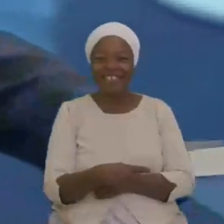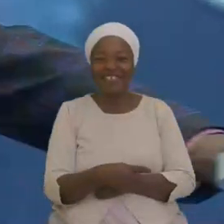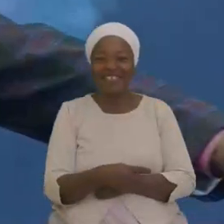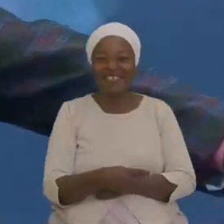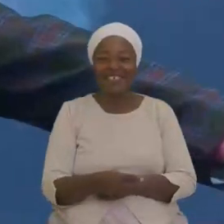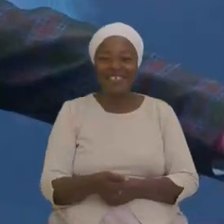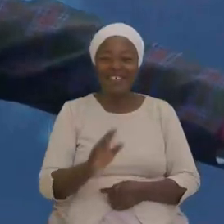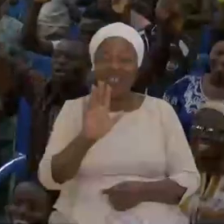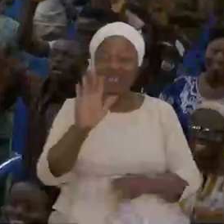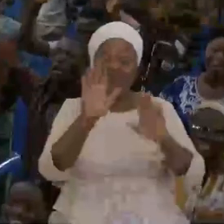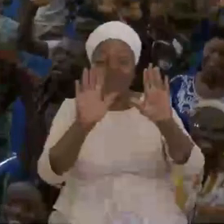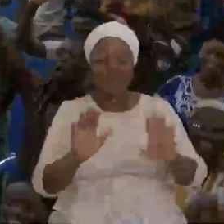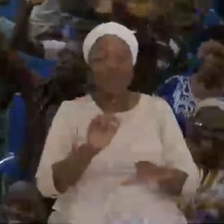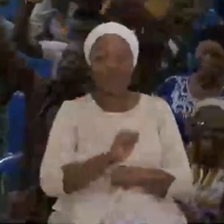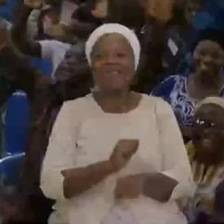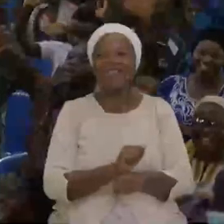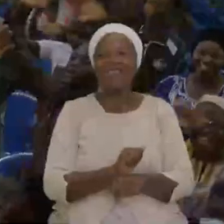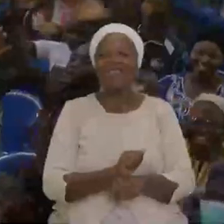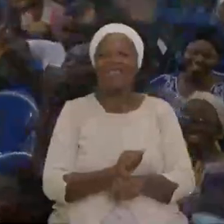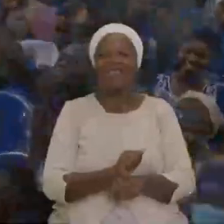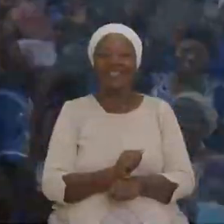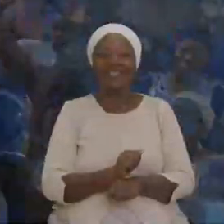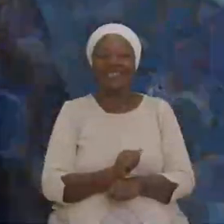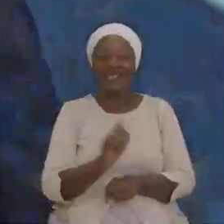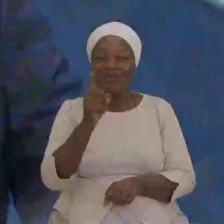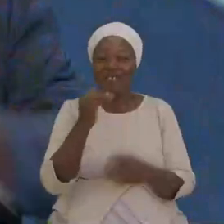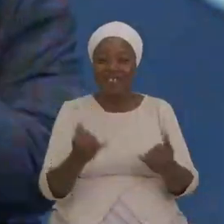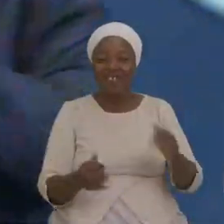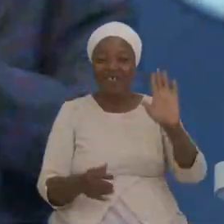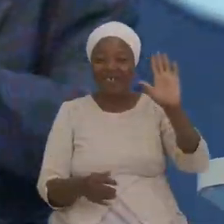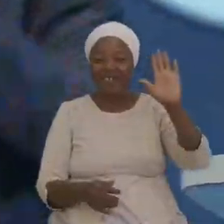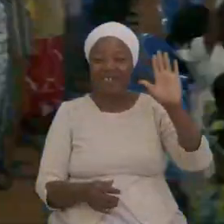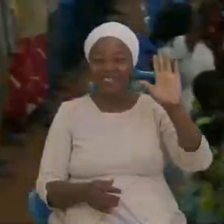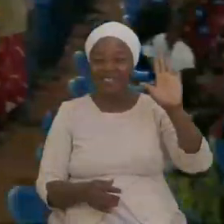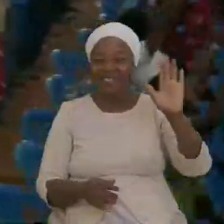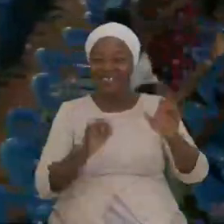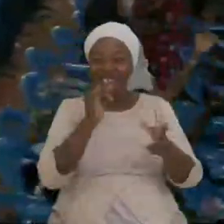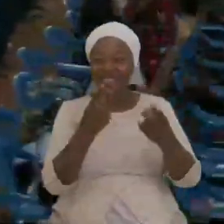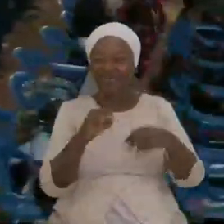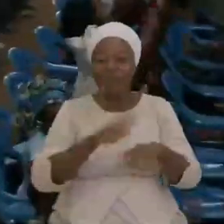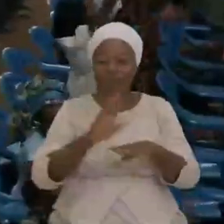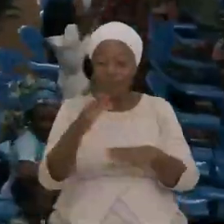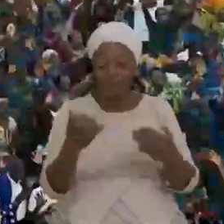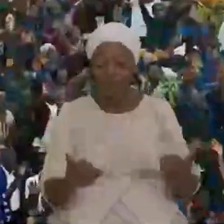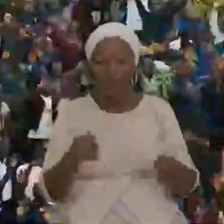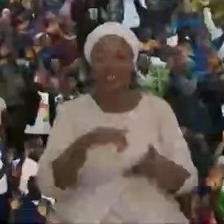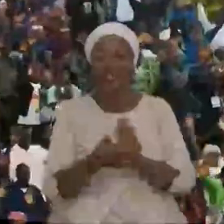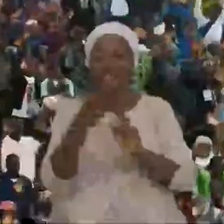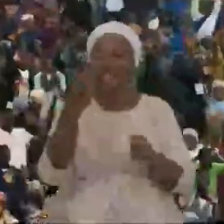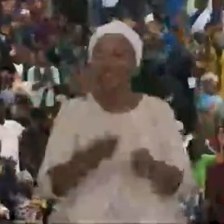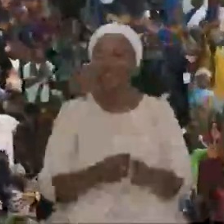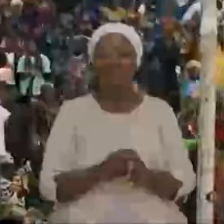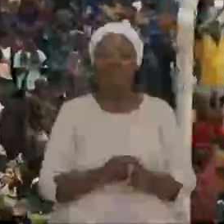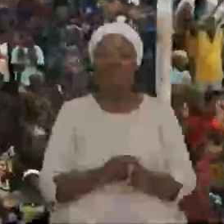Aujourd'hui, ton miracle, où es-tu? Ça vient pour toi ce soir.